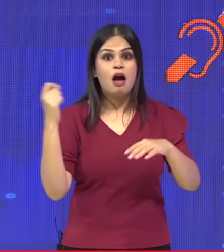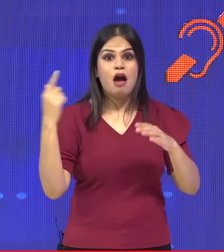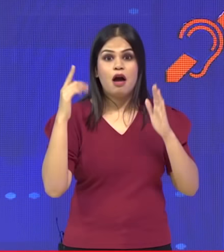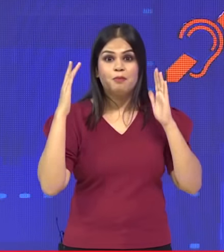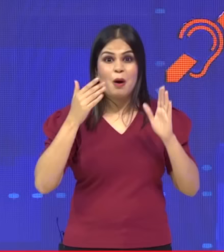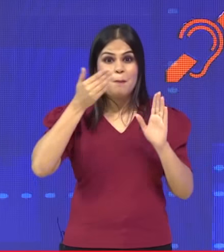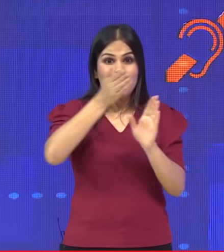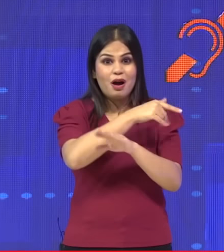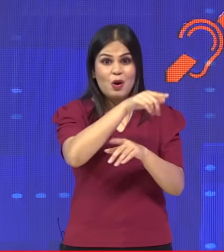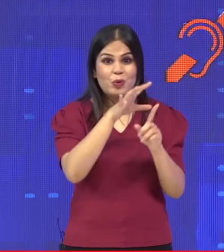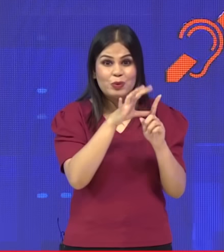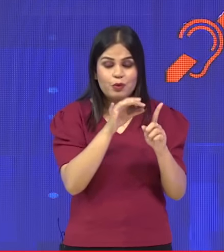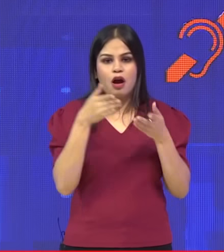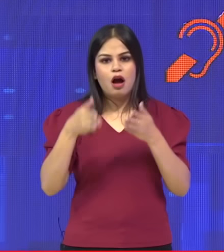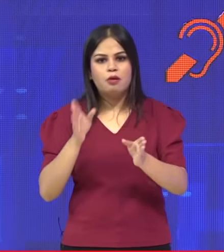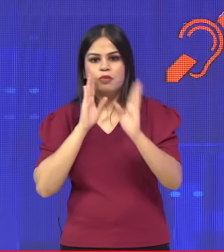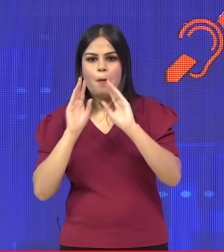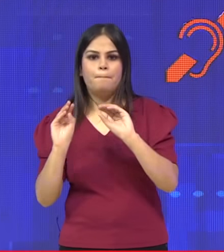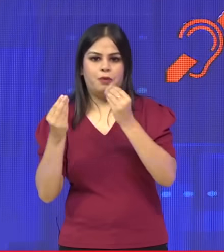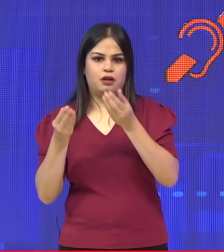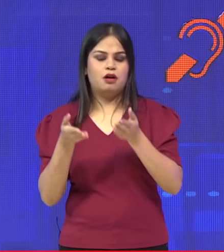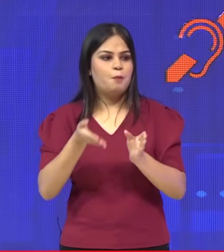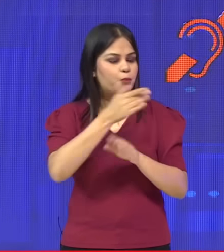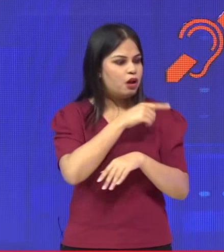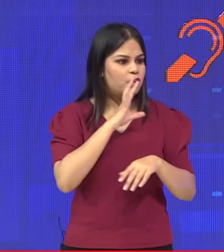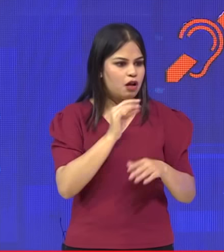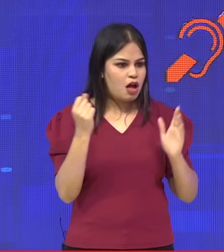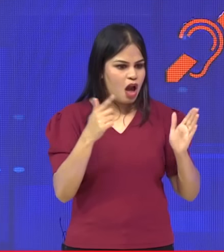यू कूद नोट कंसंट्रेट ऑन योर क